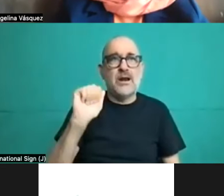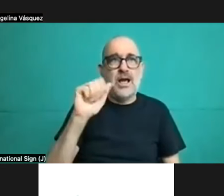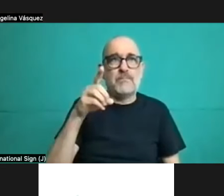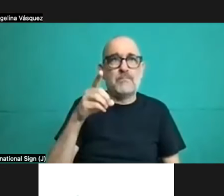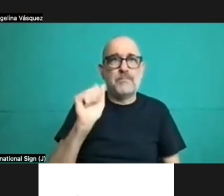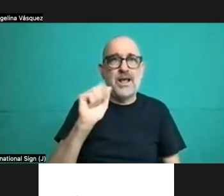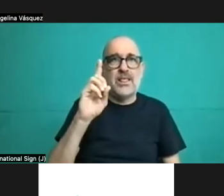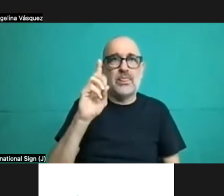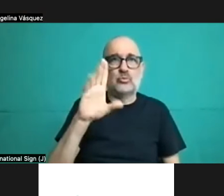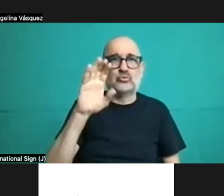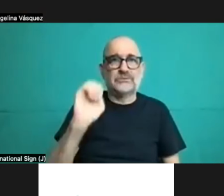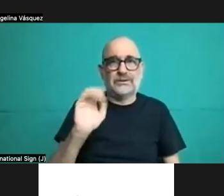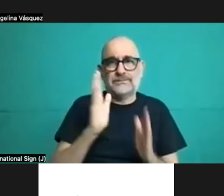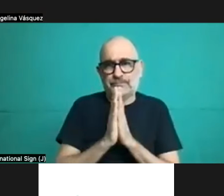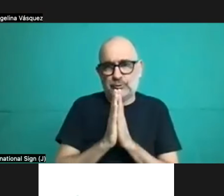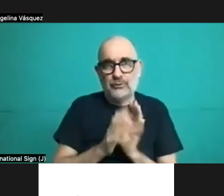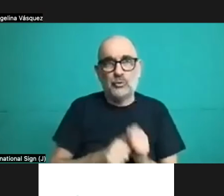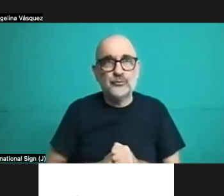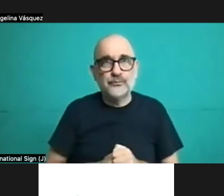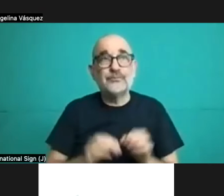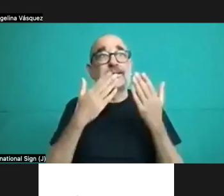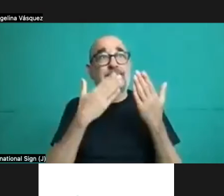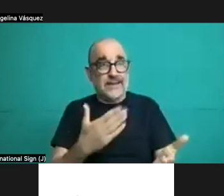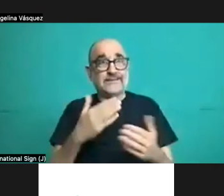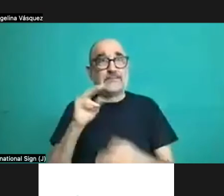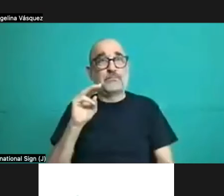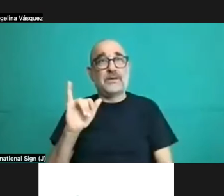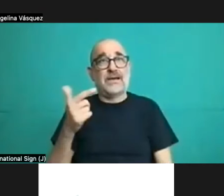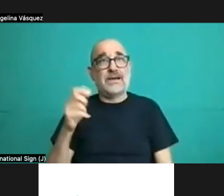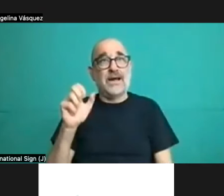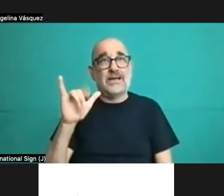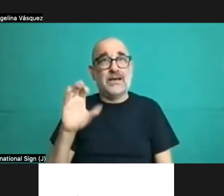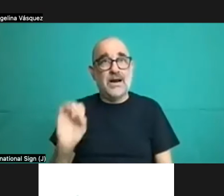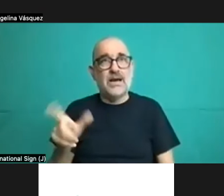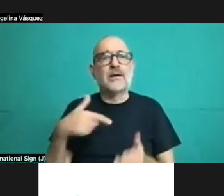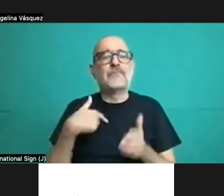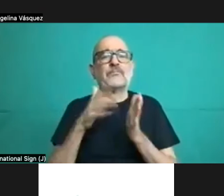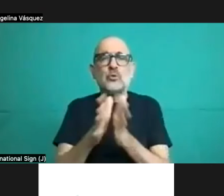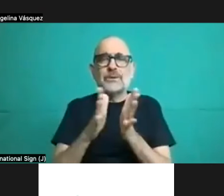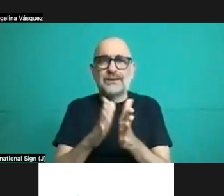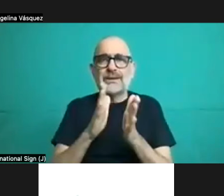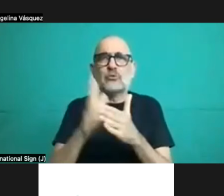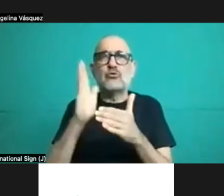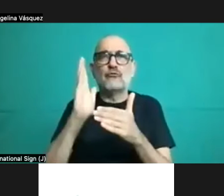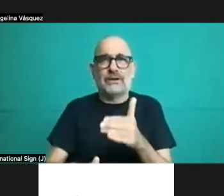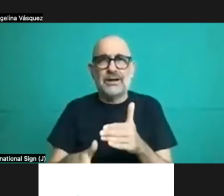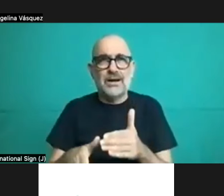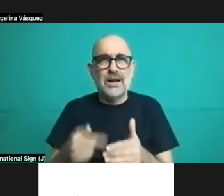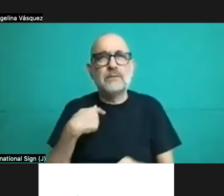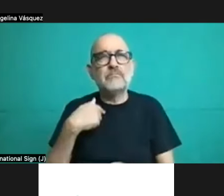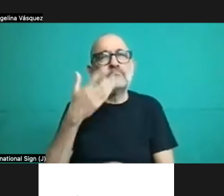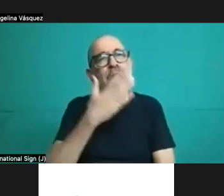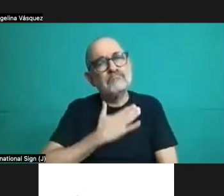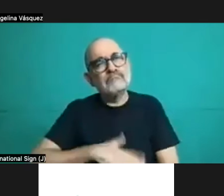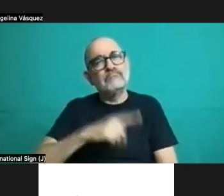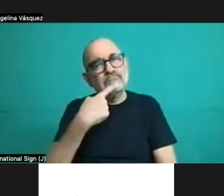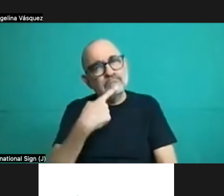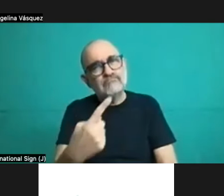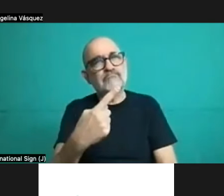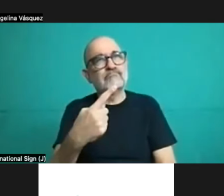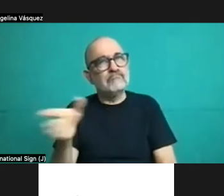Para o final, eu gostaria de relembrar a todos que a segurança do paciente não se trata de uma